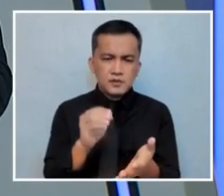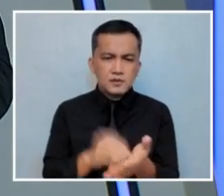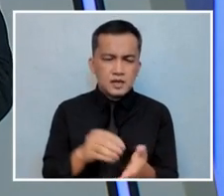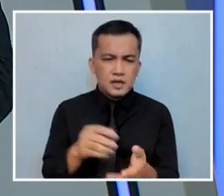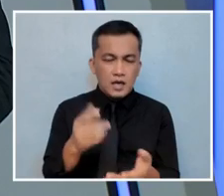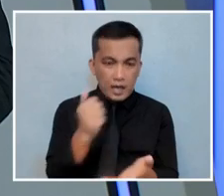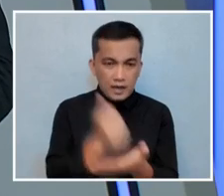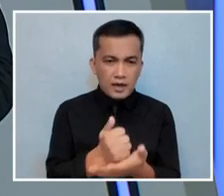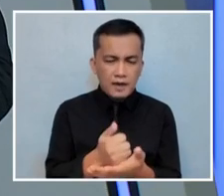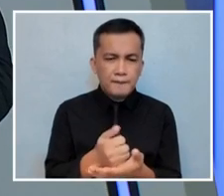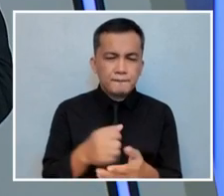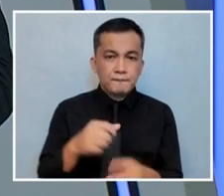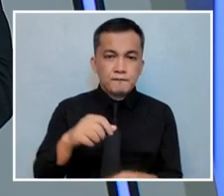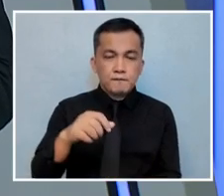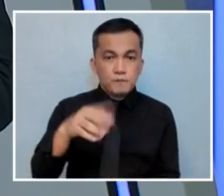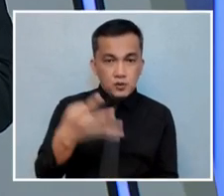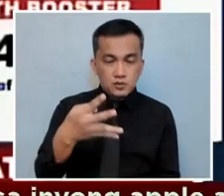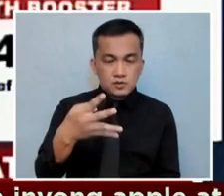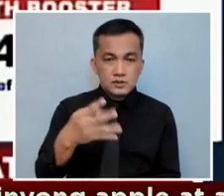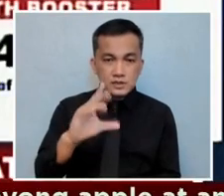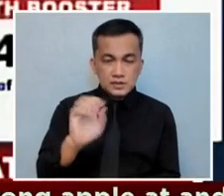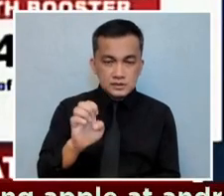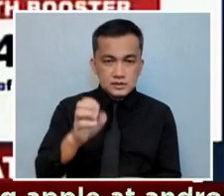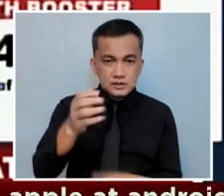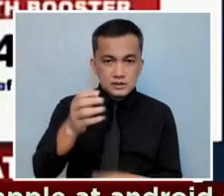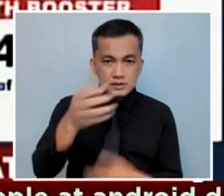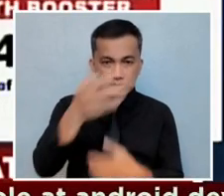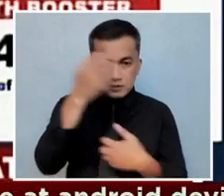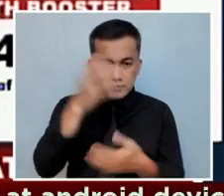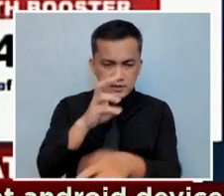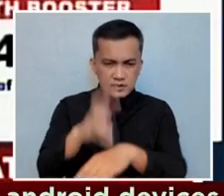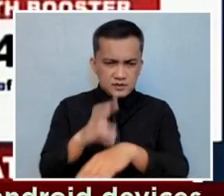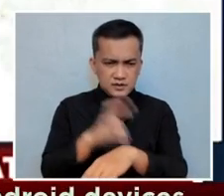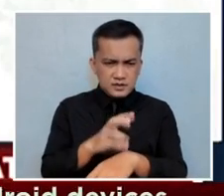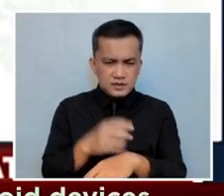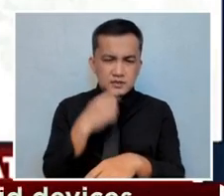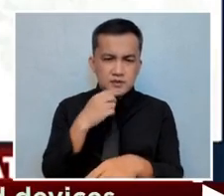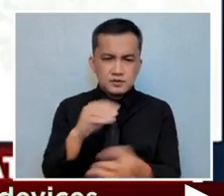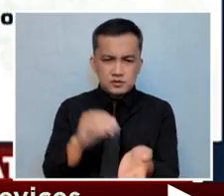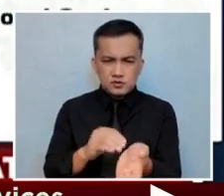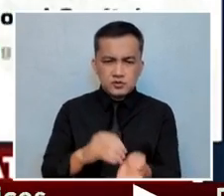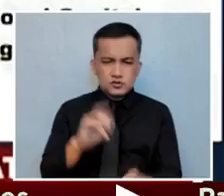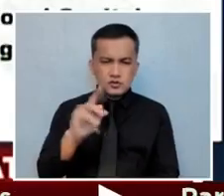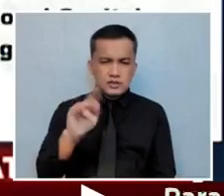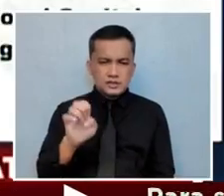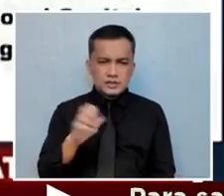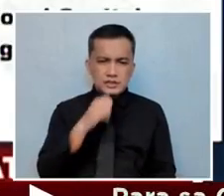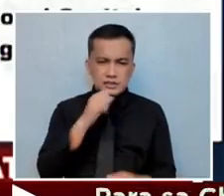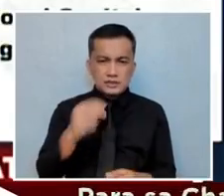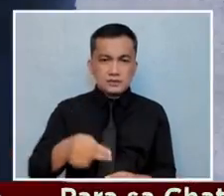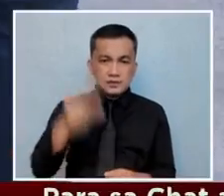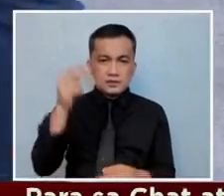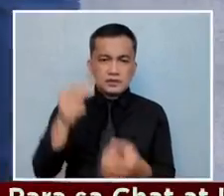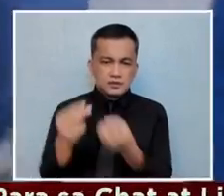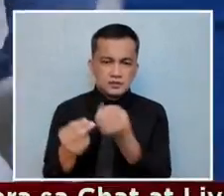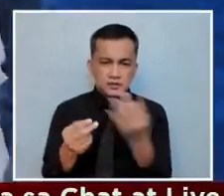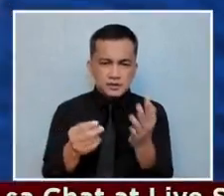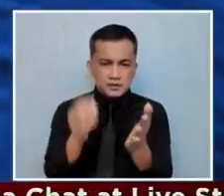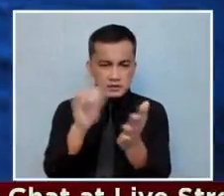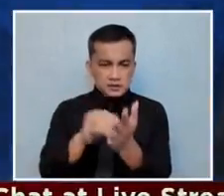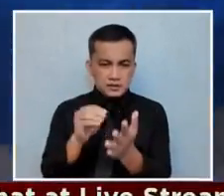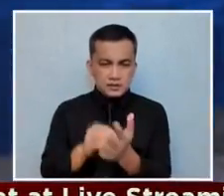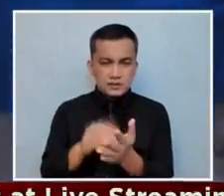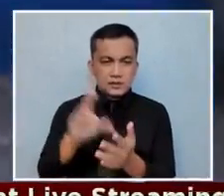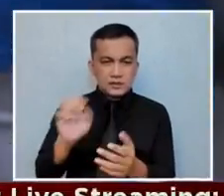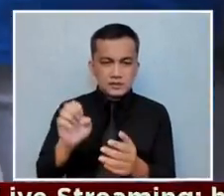sa bansa. Ayon kay infectious diseases expert Dr. Ron Jean Solante, hindi ganun kataas ang bilang ng naitatalang kaso